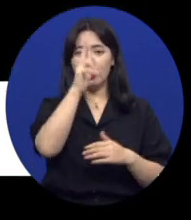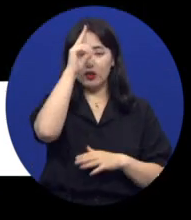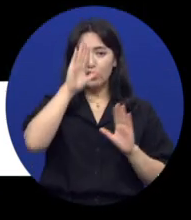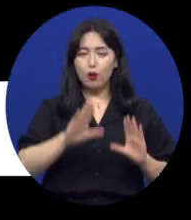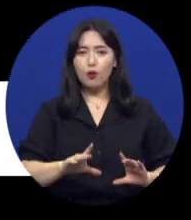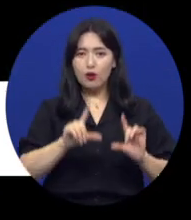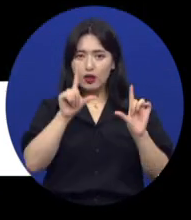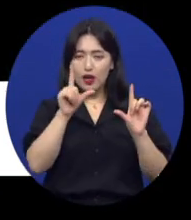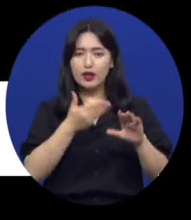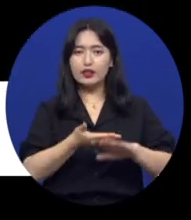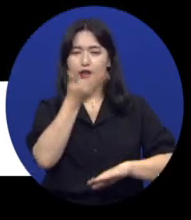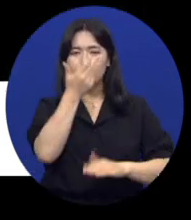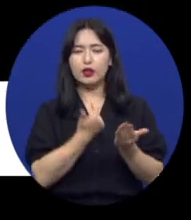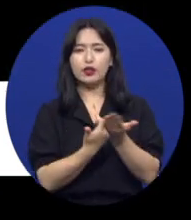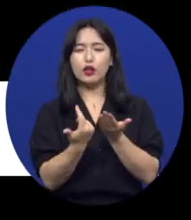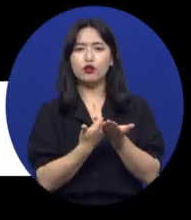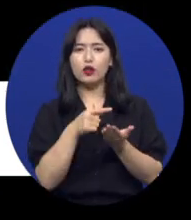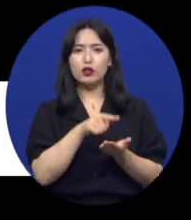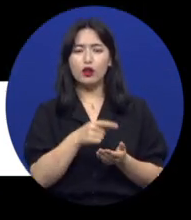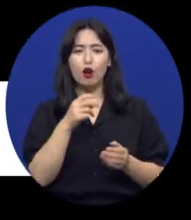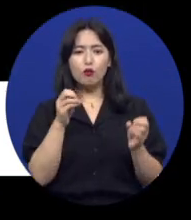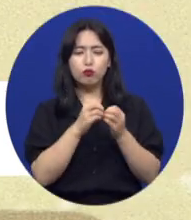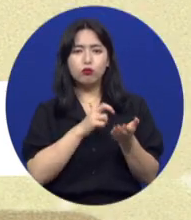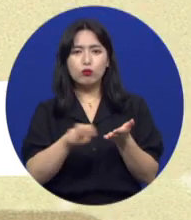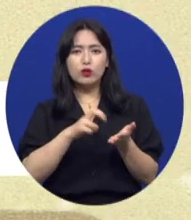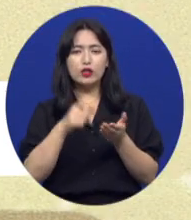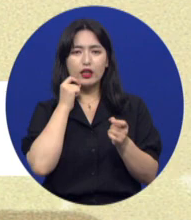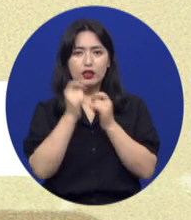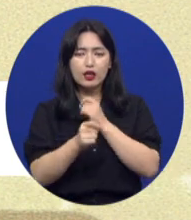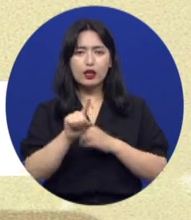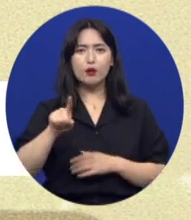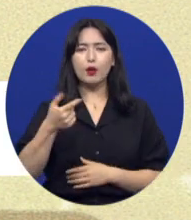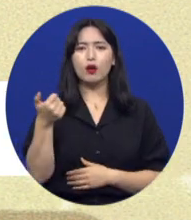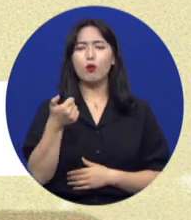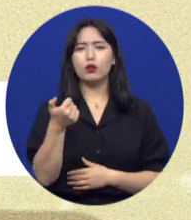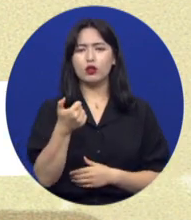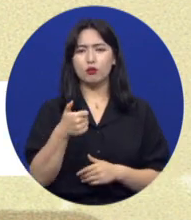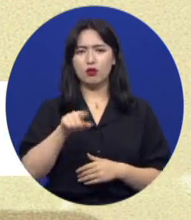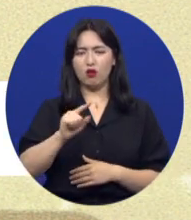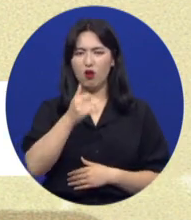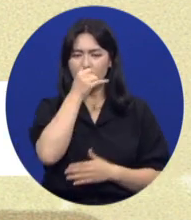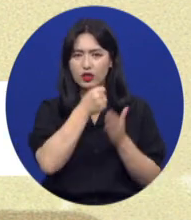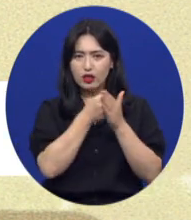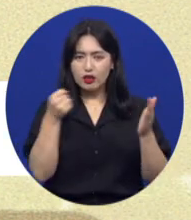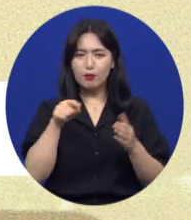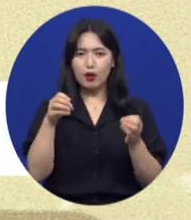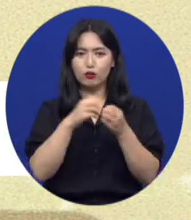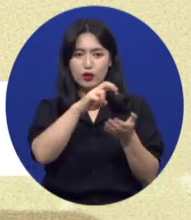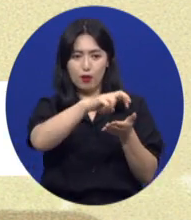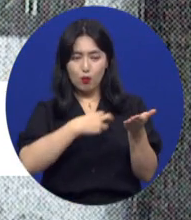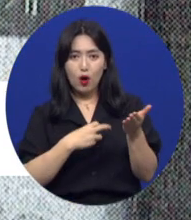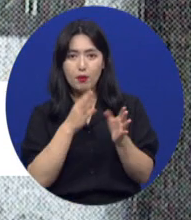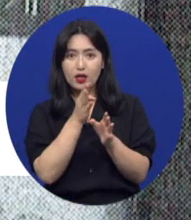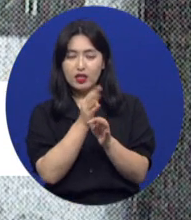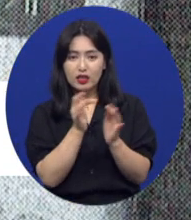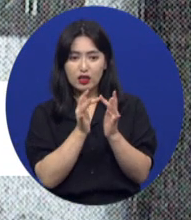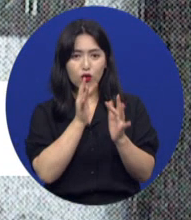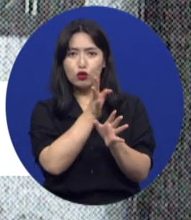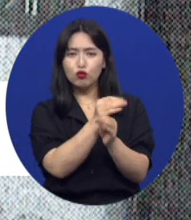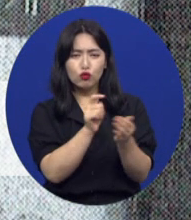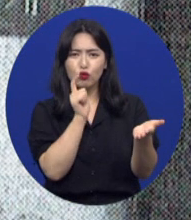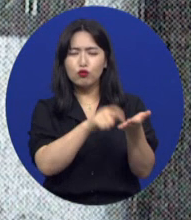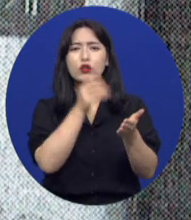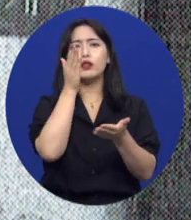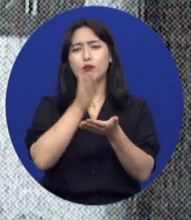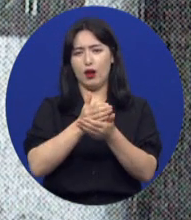상반기에 제주에서 메신저 피싱 4권 100 신권이 발생했다며 메시지에 포함된 인터넷 주소를 클릭하지 않도록